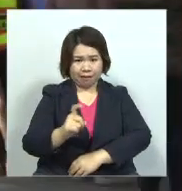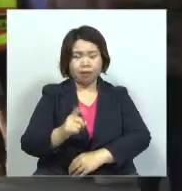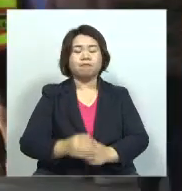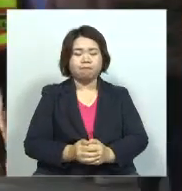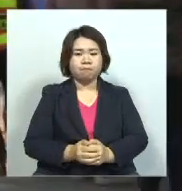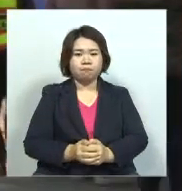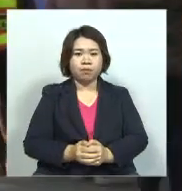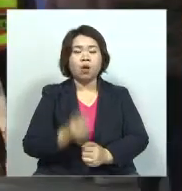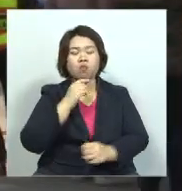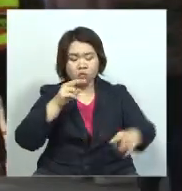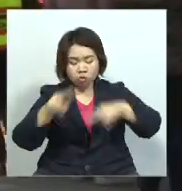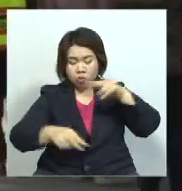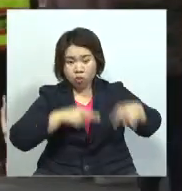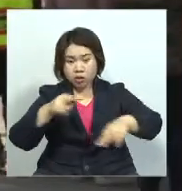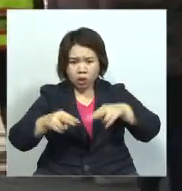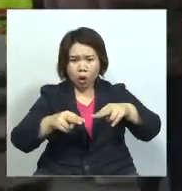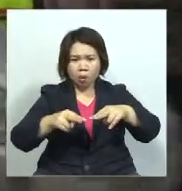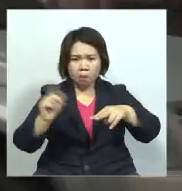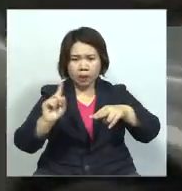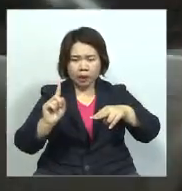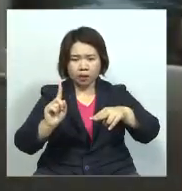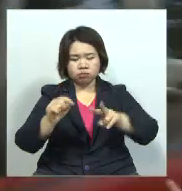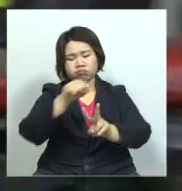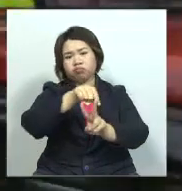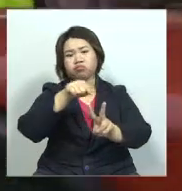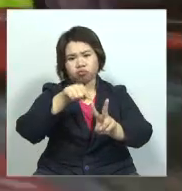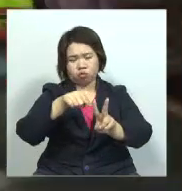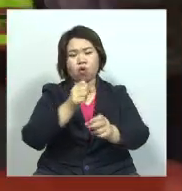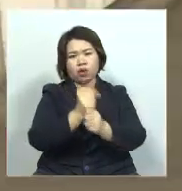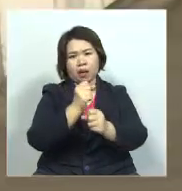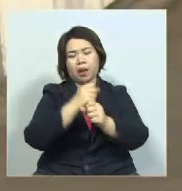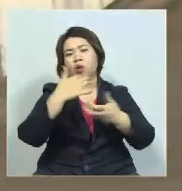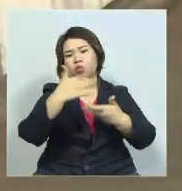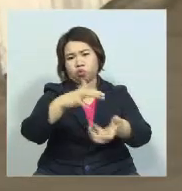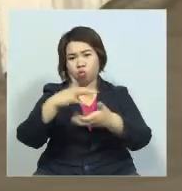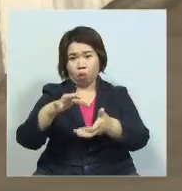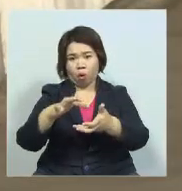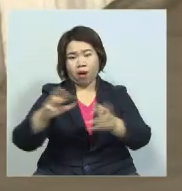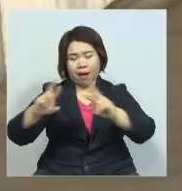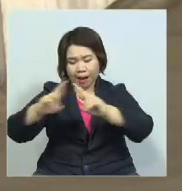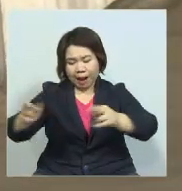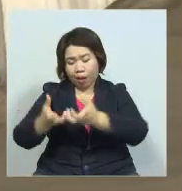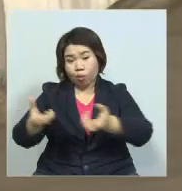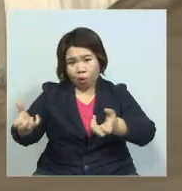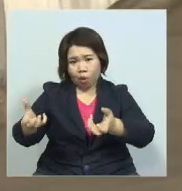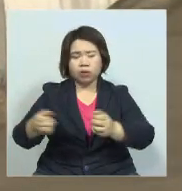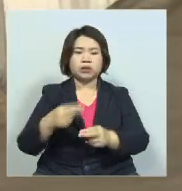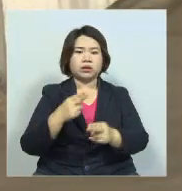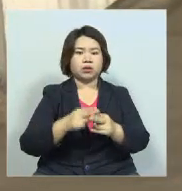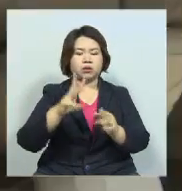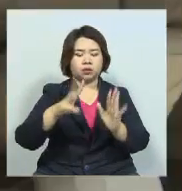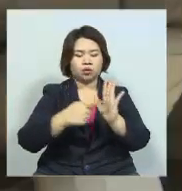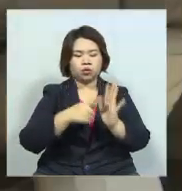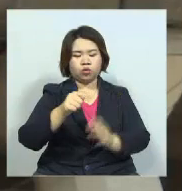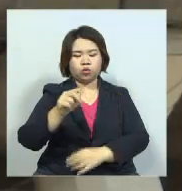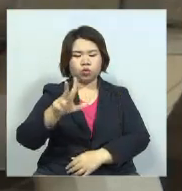ตจากการตรวจสอบพบว่าทั้ง2คนเป็นพนักงานขับรถส่งของร้านเฟอร์นิเจอร์แห่งหนึ่งทราบชื่อต่อมาคือนายวุฒิชั